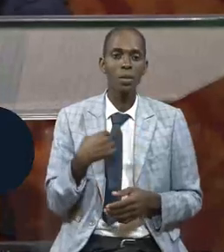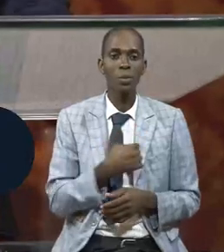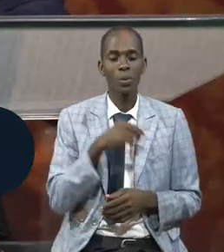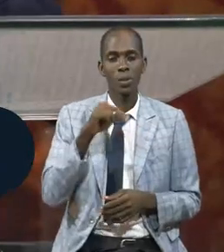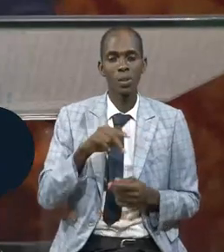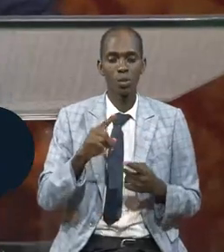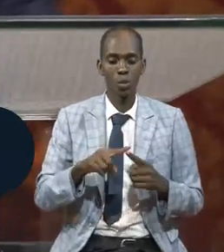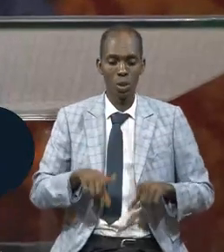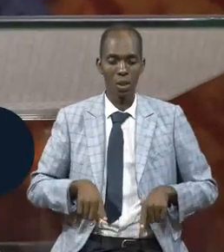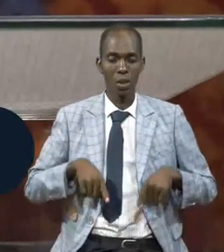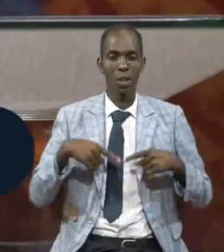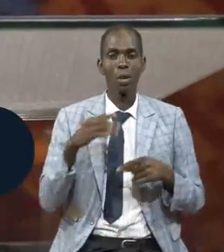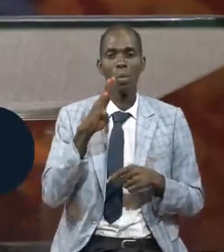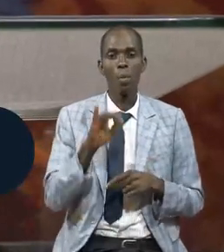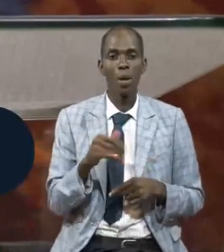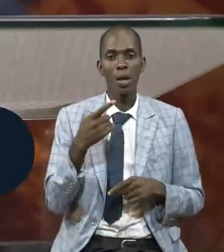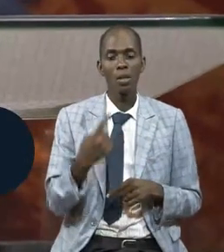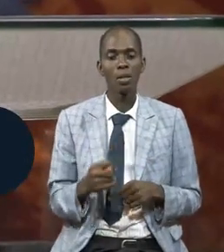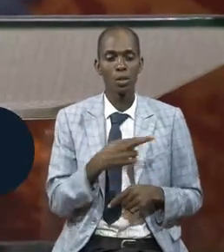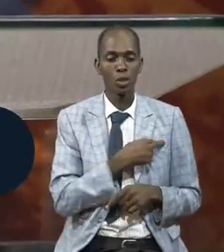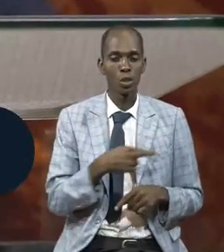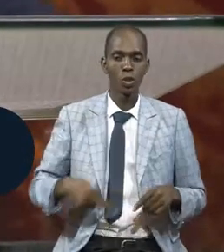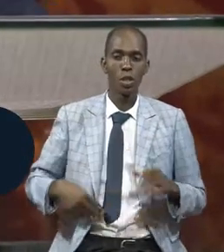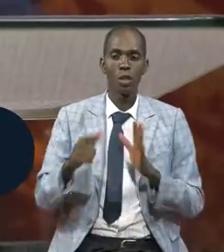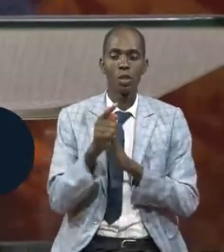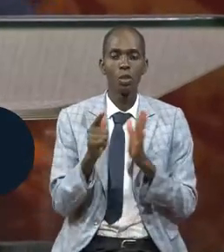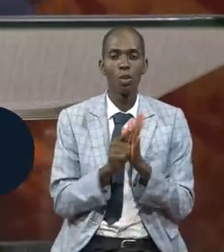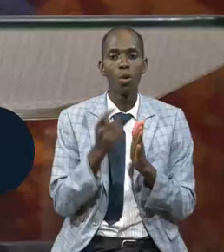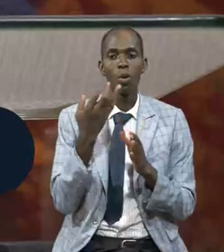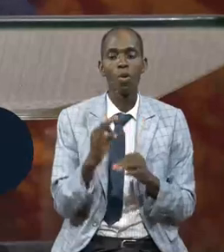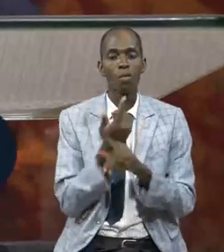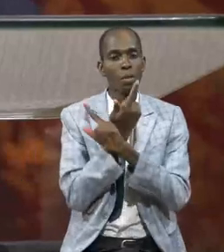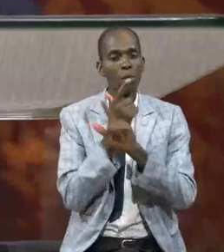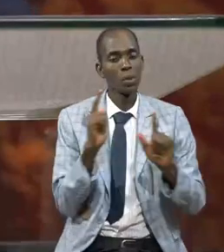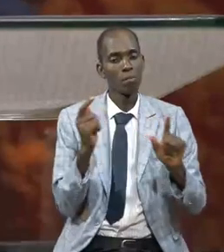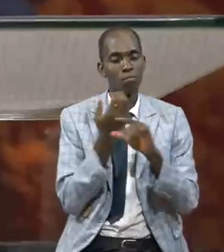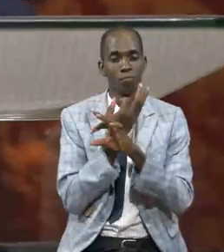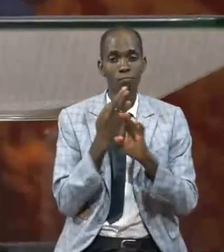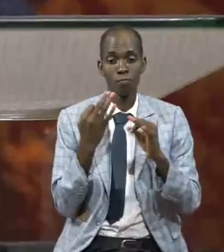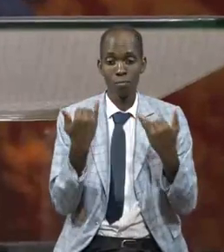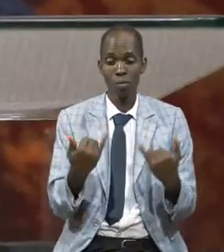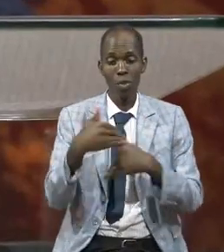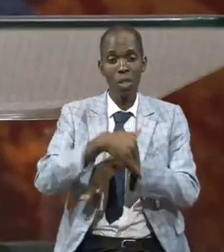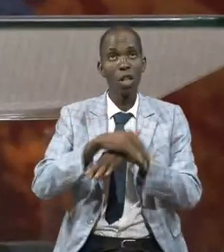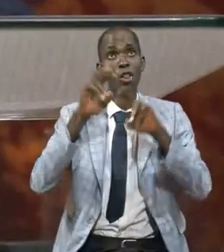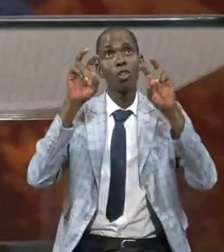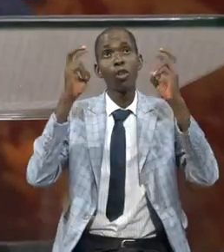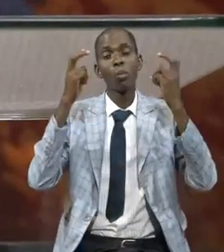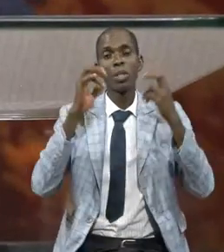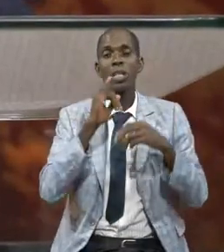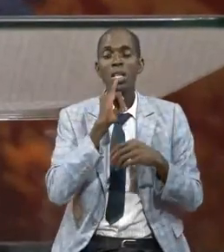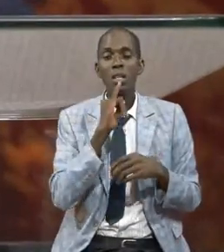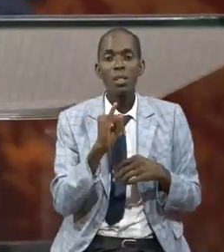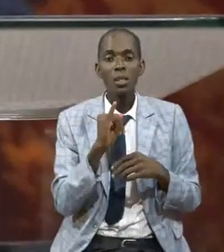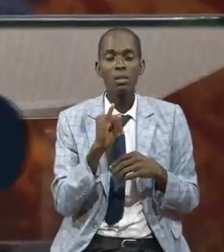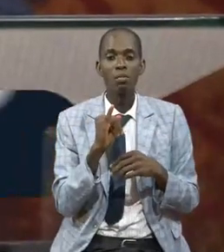devons vivre par la loi royale de liberté. Le titre ce soir est «